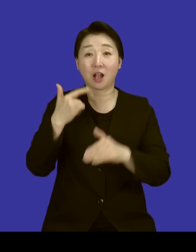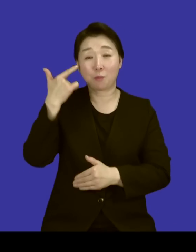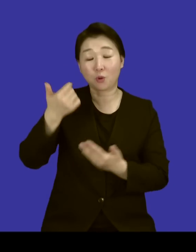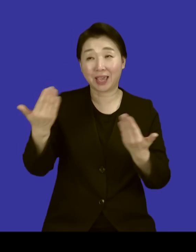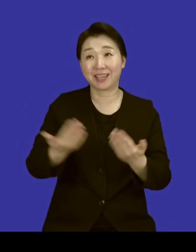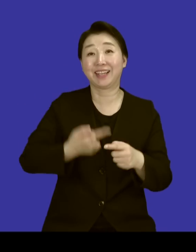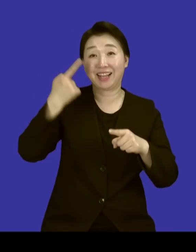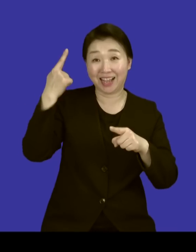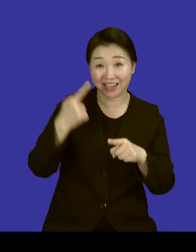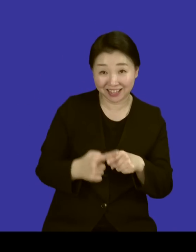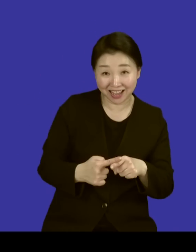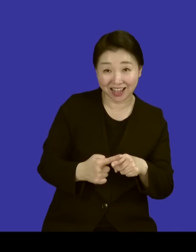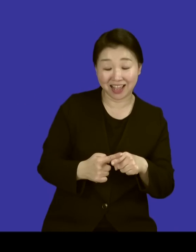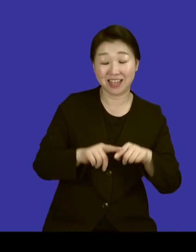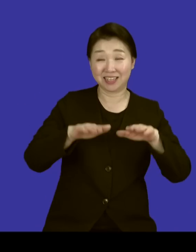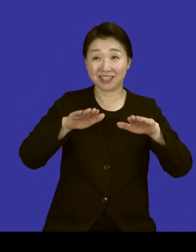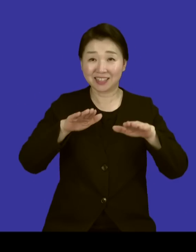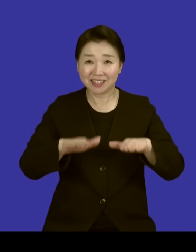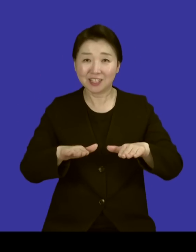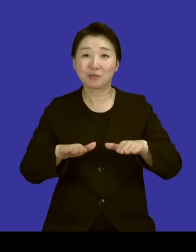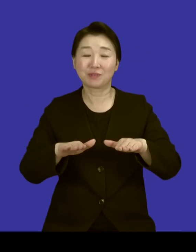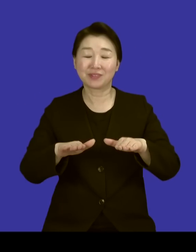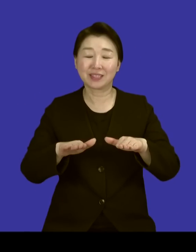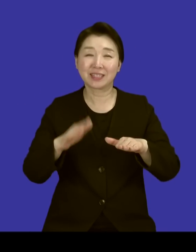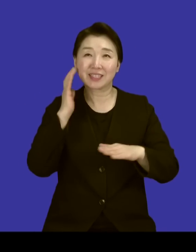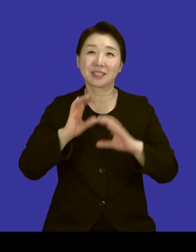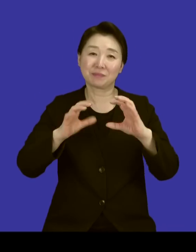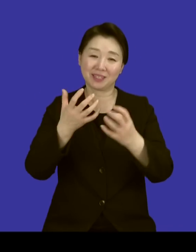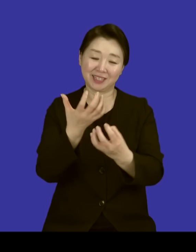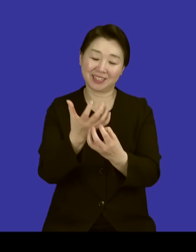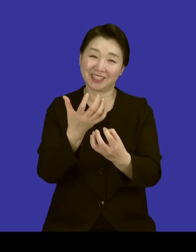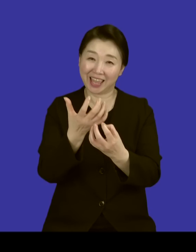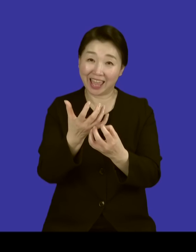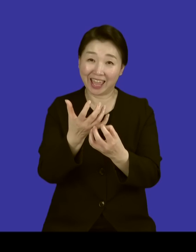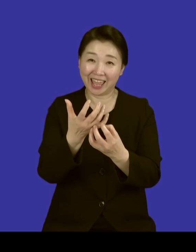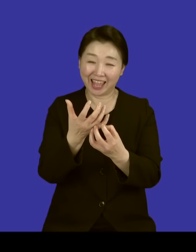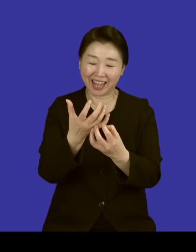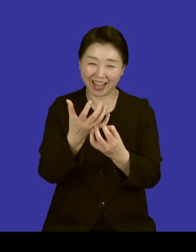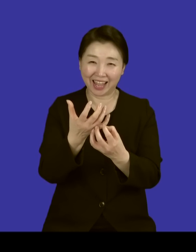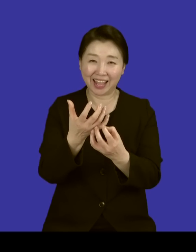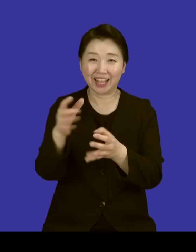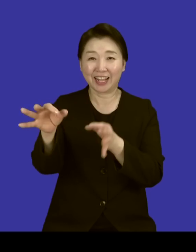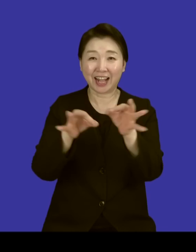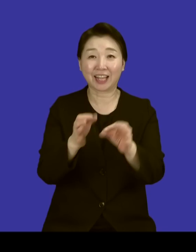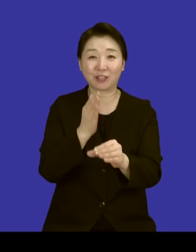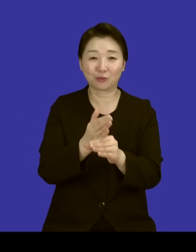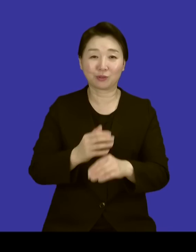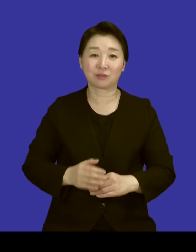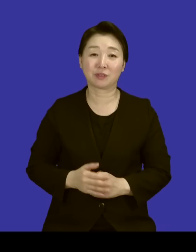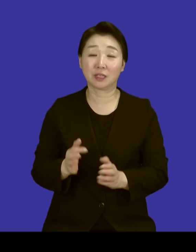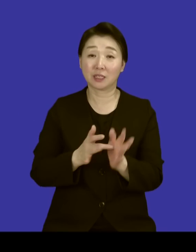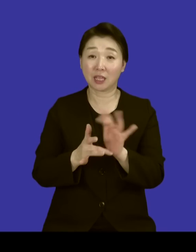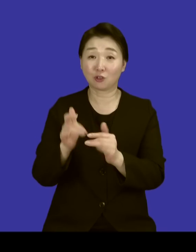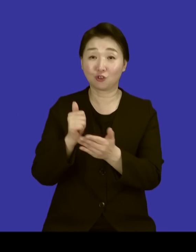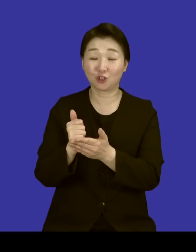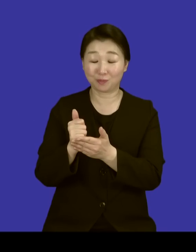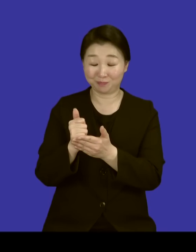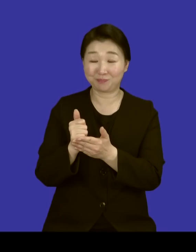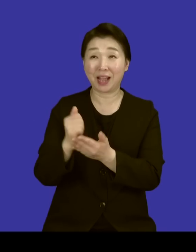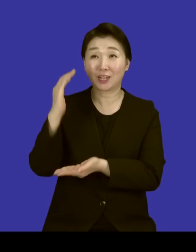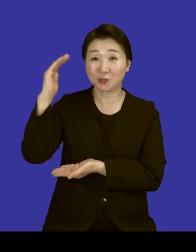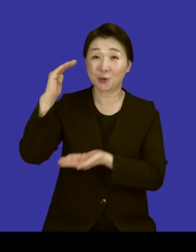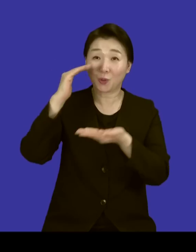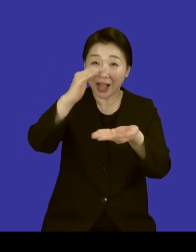하시다가 사임을 하시고 지금은 조그마한 김치찌개집을 운영하고 계신 분입니다. 네, 예수님을 설교하는